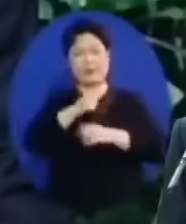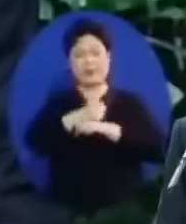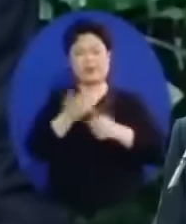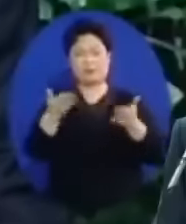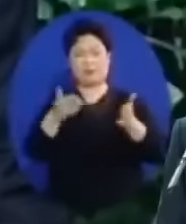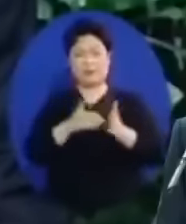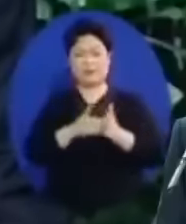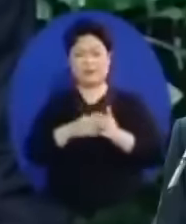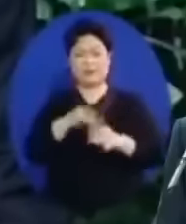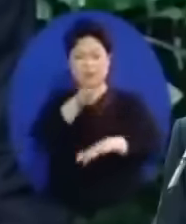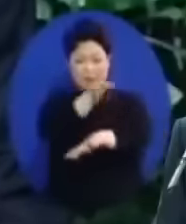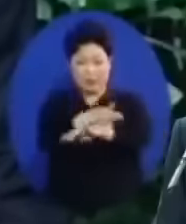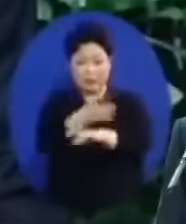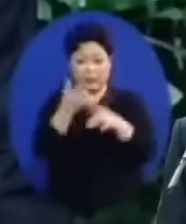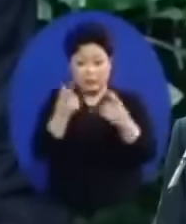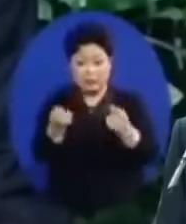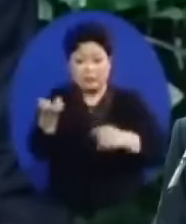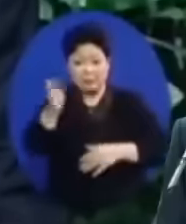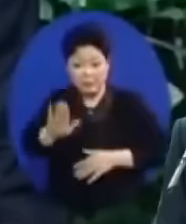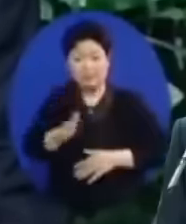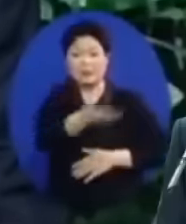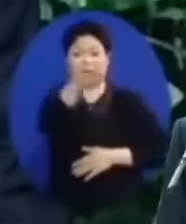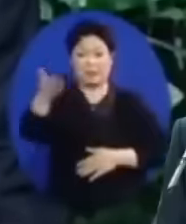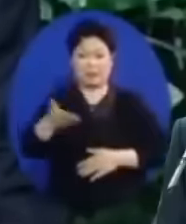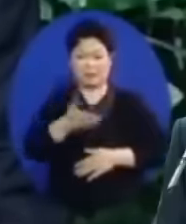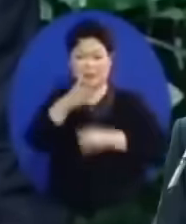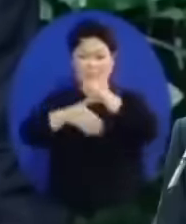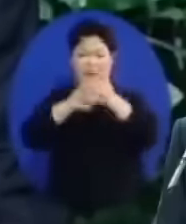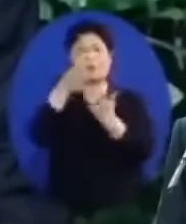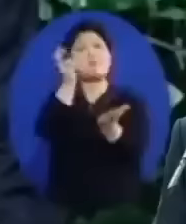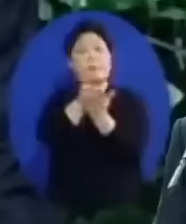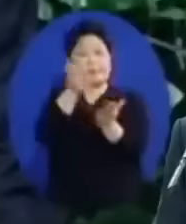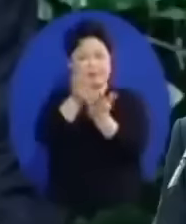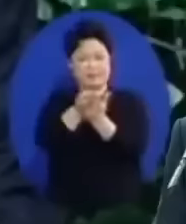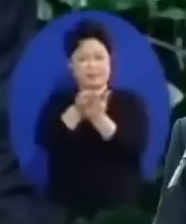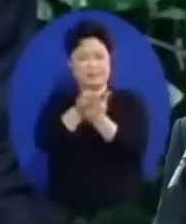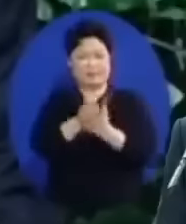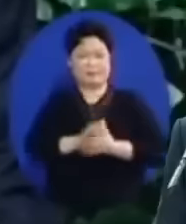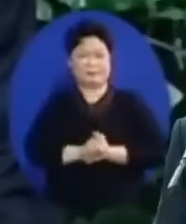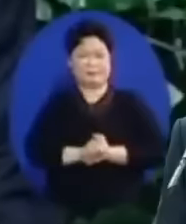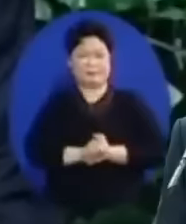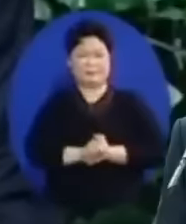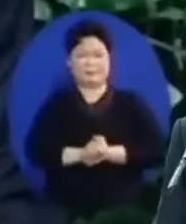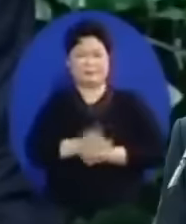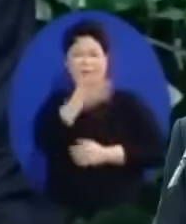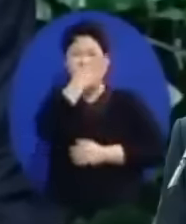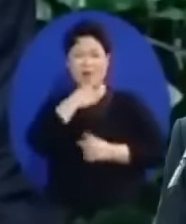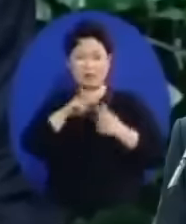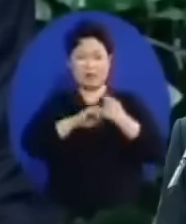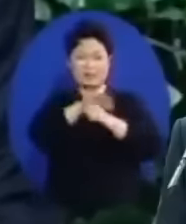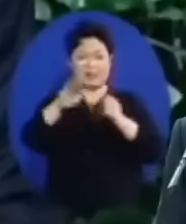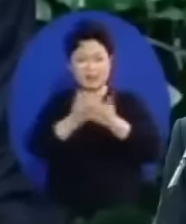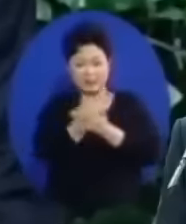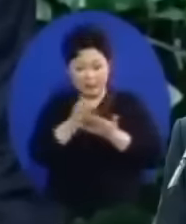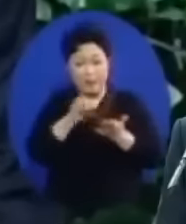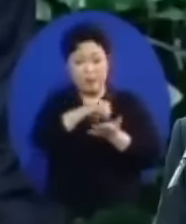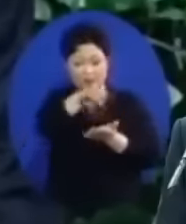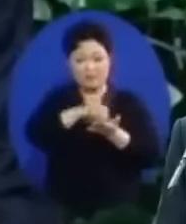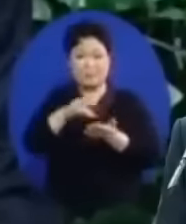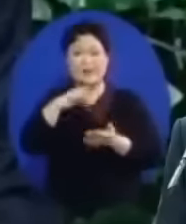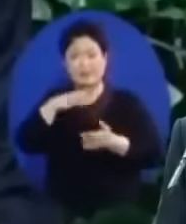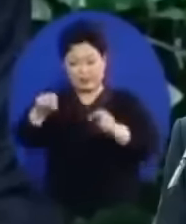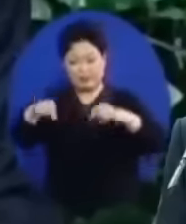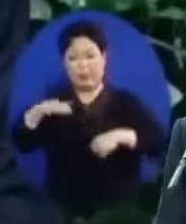것입니다. 간단한 것 같지만은 여러분 이것이 하나님의 법칙인 것입니다. 행복과 사랑을 나누어야